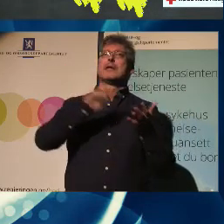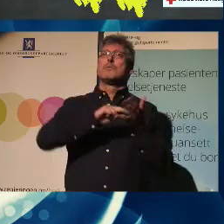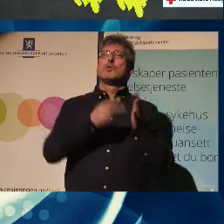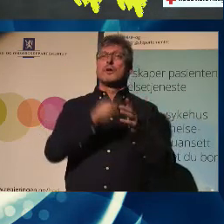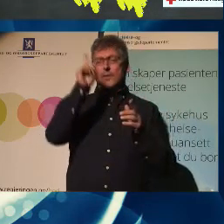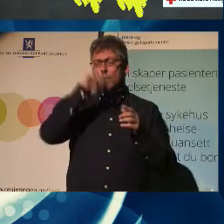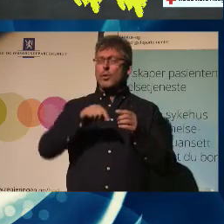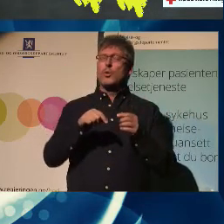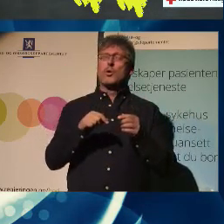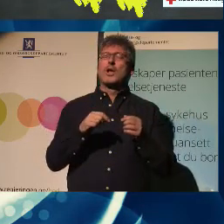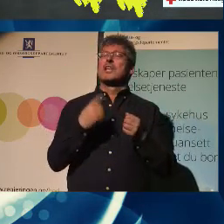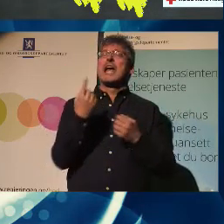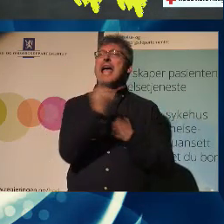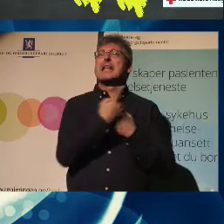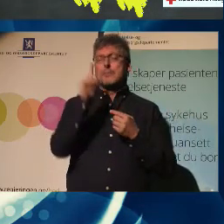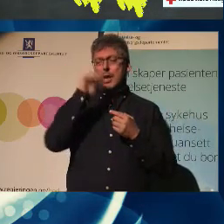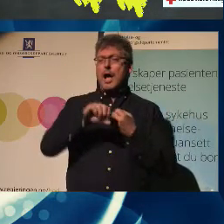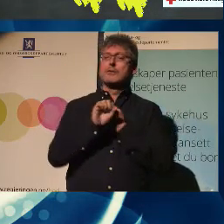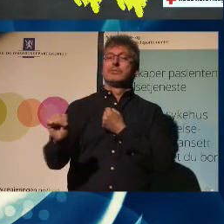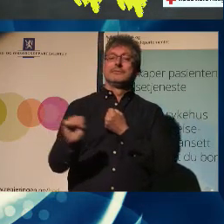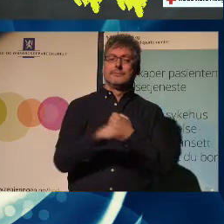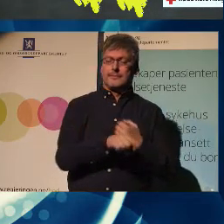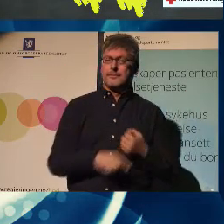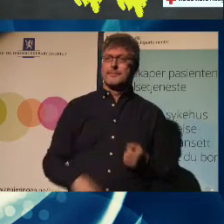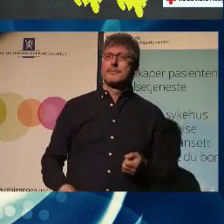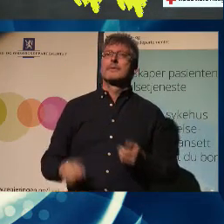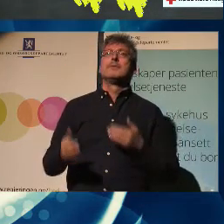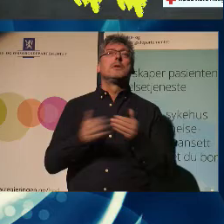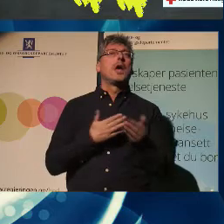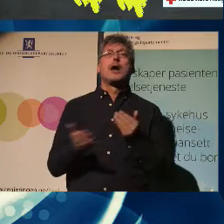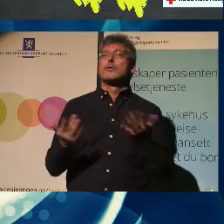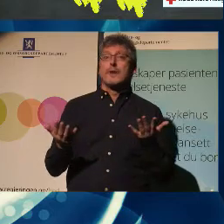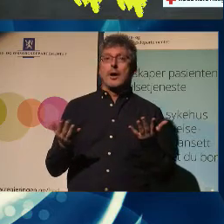forebygge ensomhet. Det handler om å